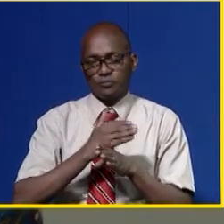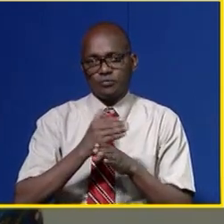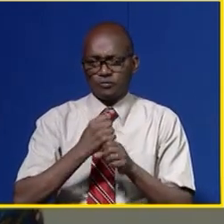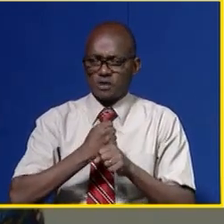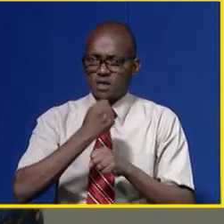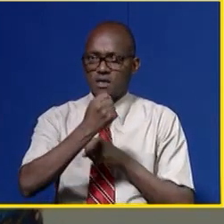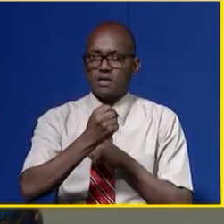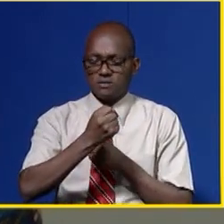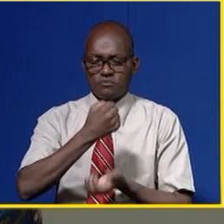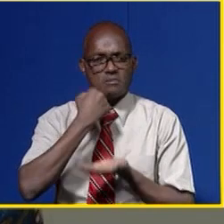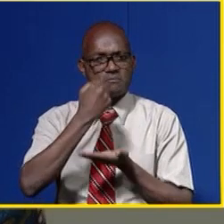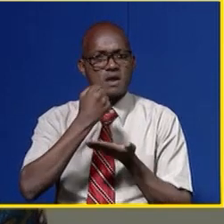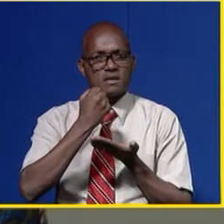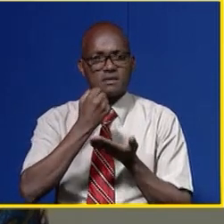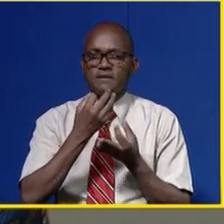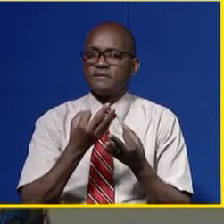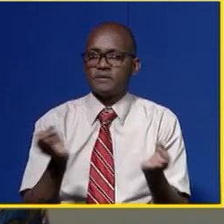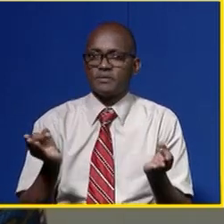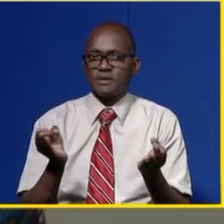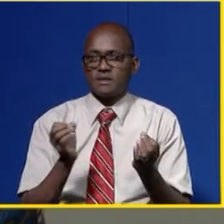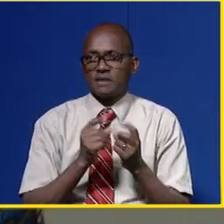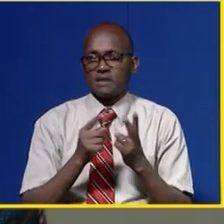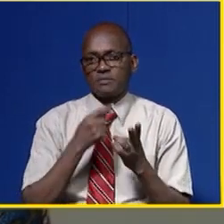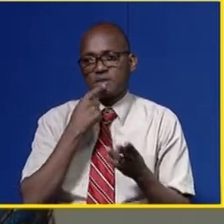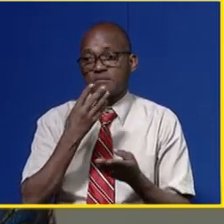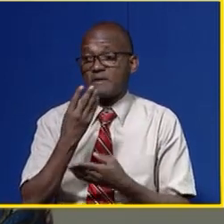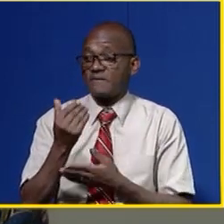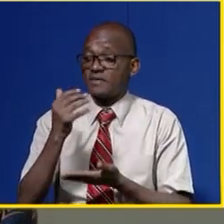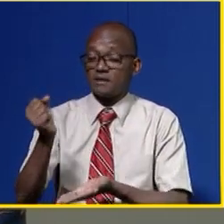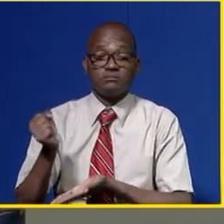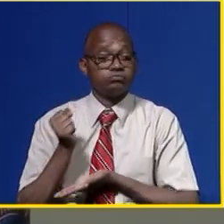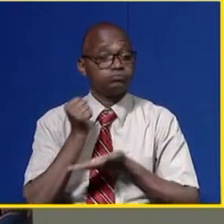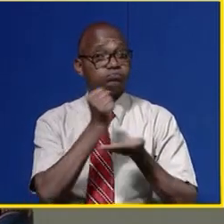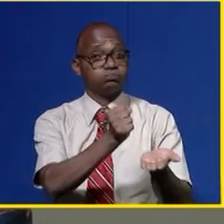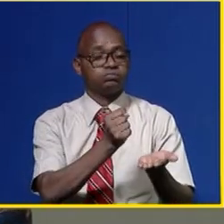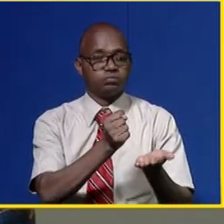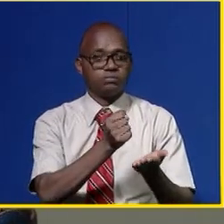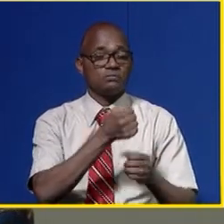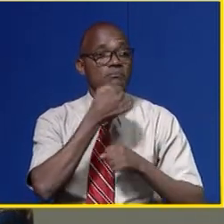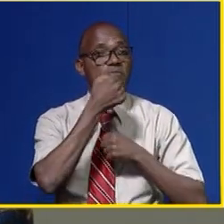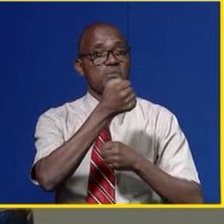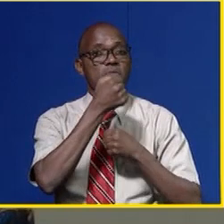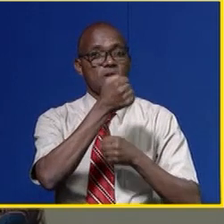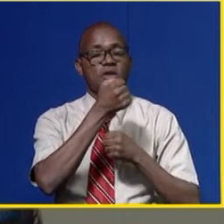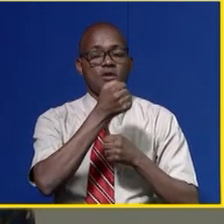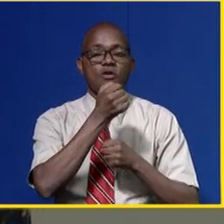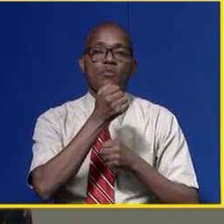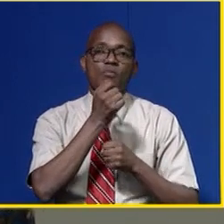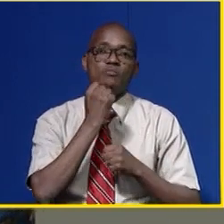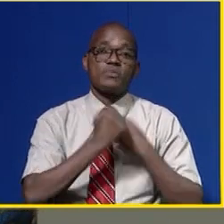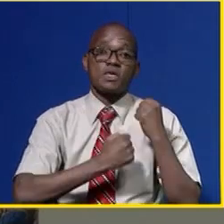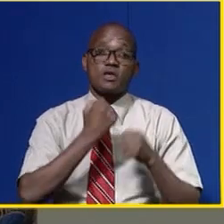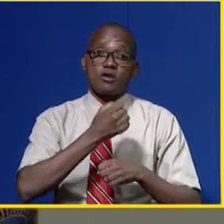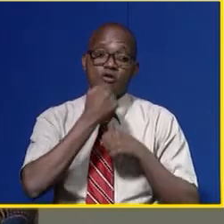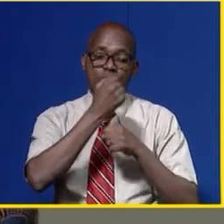isipokuwa kupeleka fedha za mbio za mwenge kukabiliana na COVID-19. Huu ndio